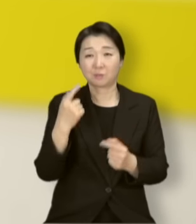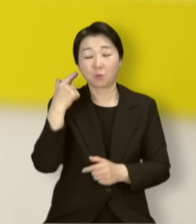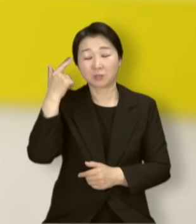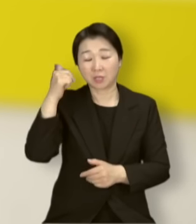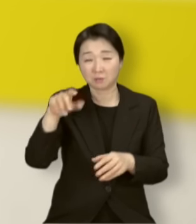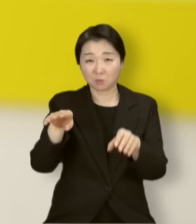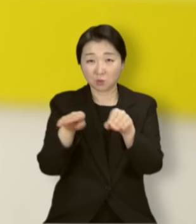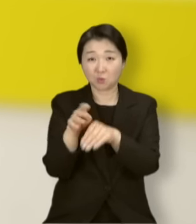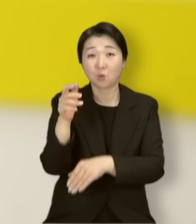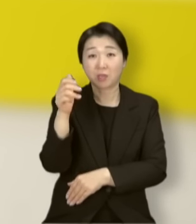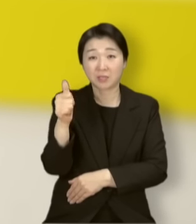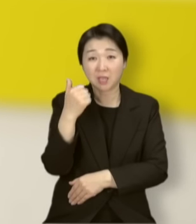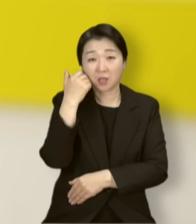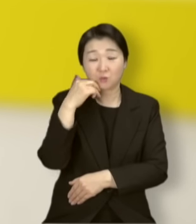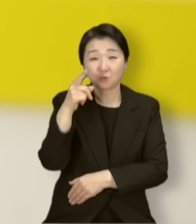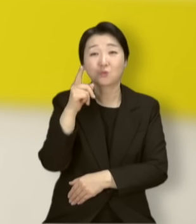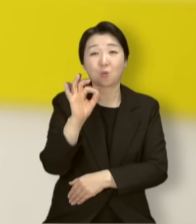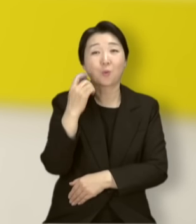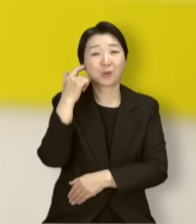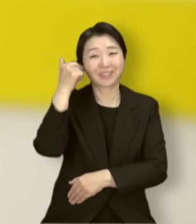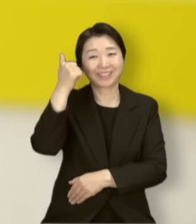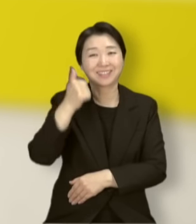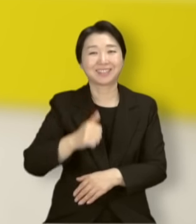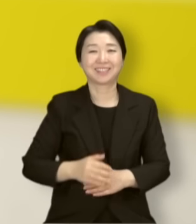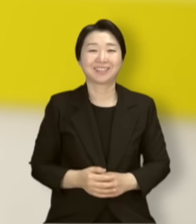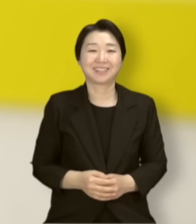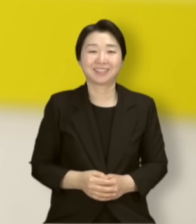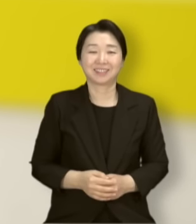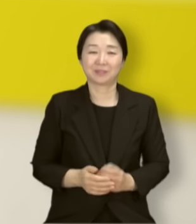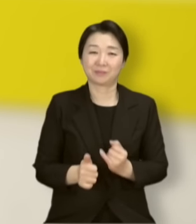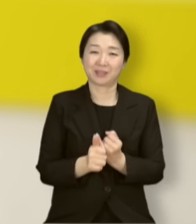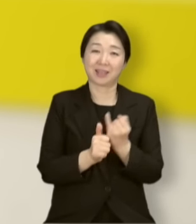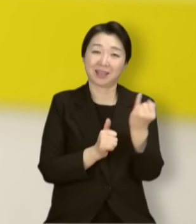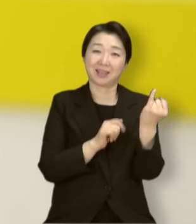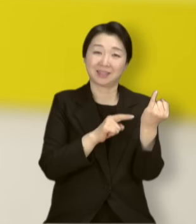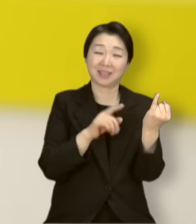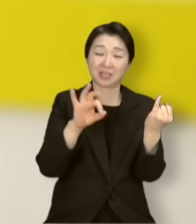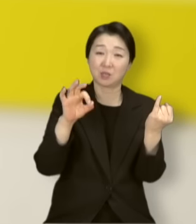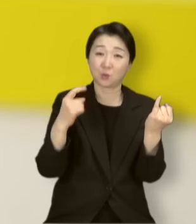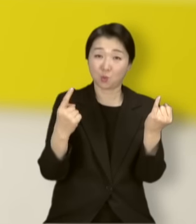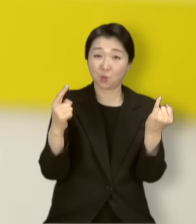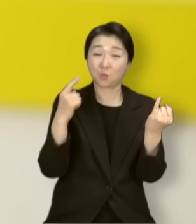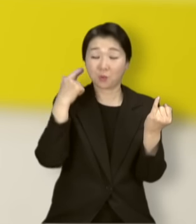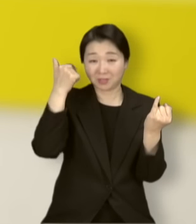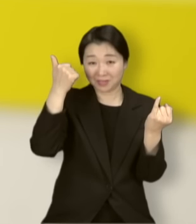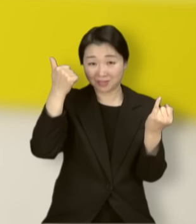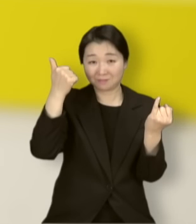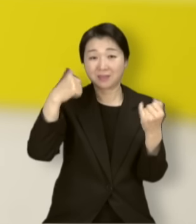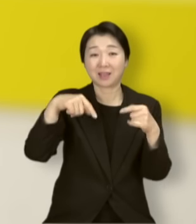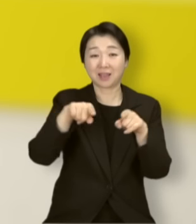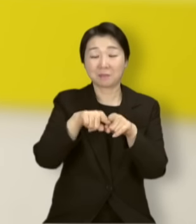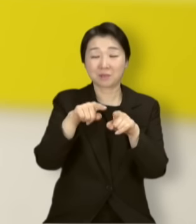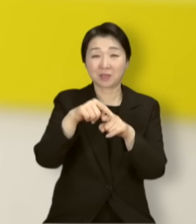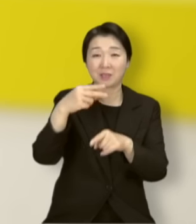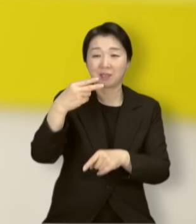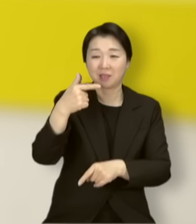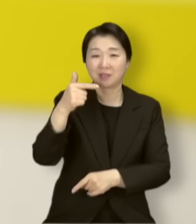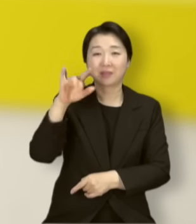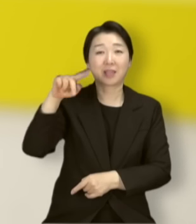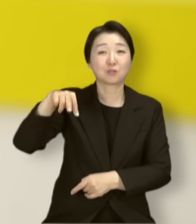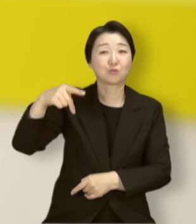총회장 대신 오정호 목사님이십니다. 네. 제 아내가 이제 오정호 목사님이랑 같이